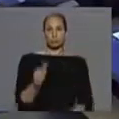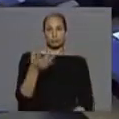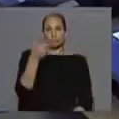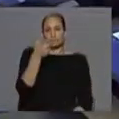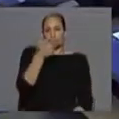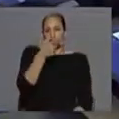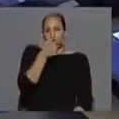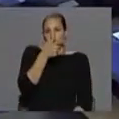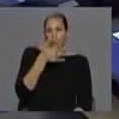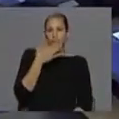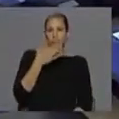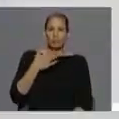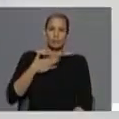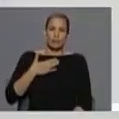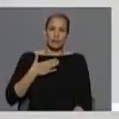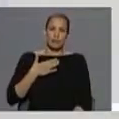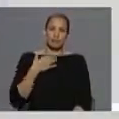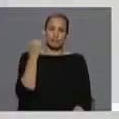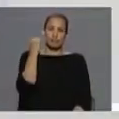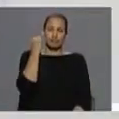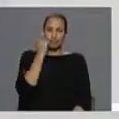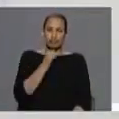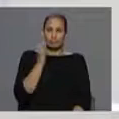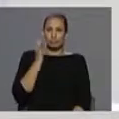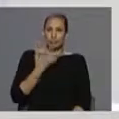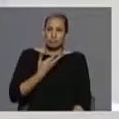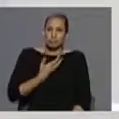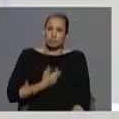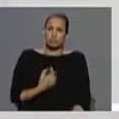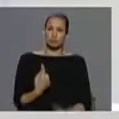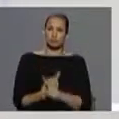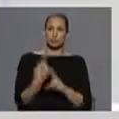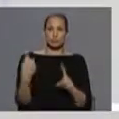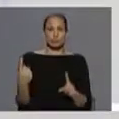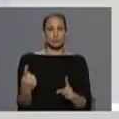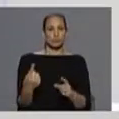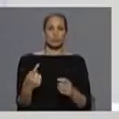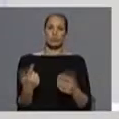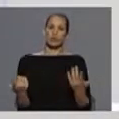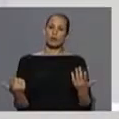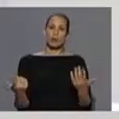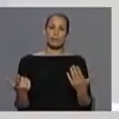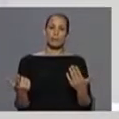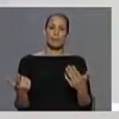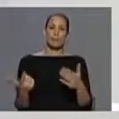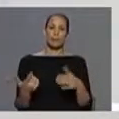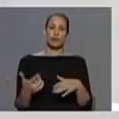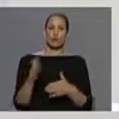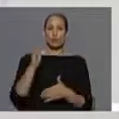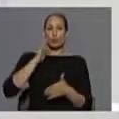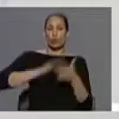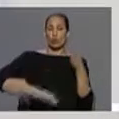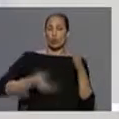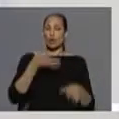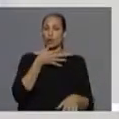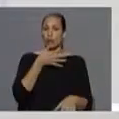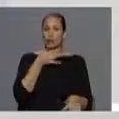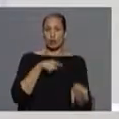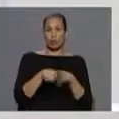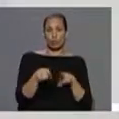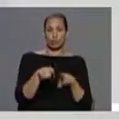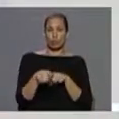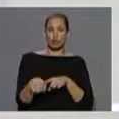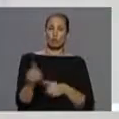e addolorato perché c'è stata l'improvvisa scomparsa di un nostro collega il deputato portoghese andré